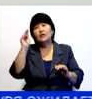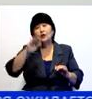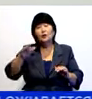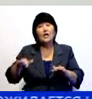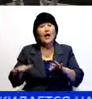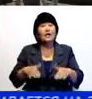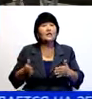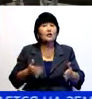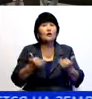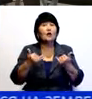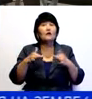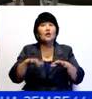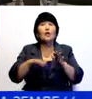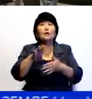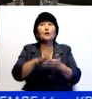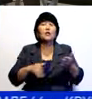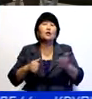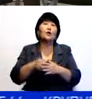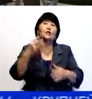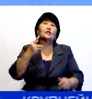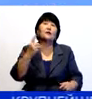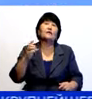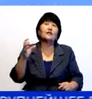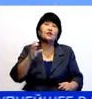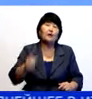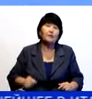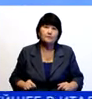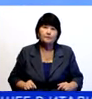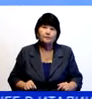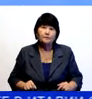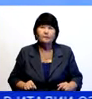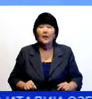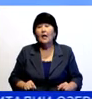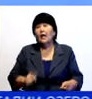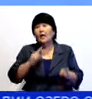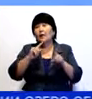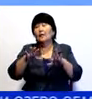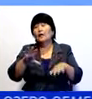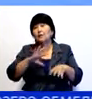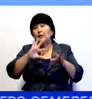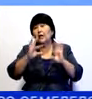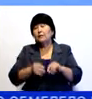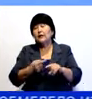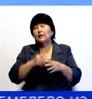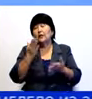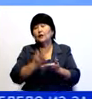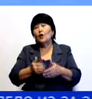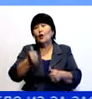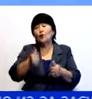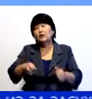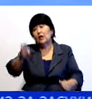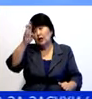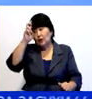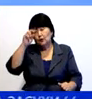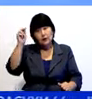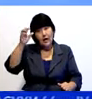Акция «Дорога в школу» продолжится до 31 сентября. На брифинге были проанализированы итоги конкурса на